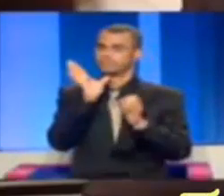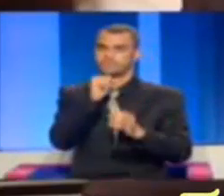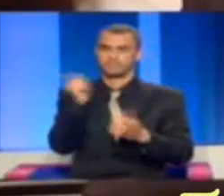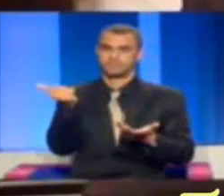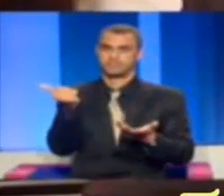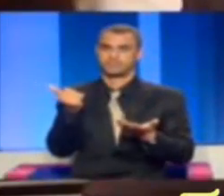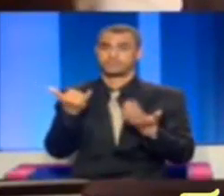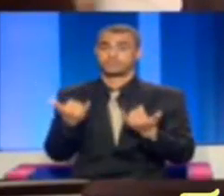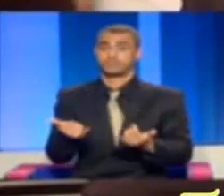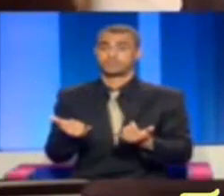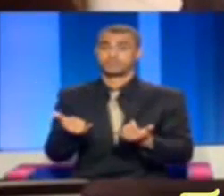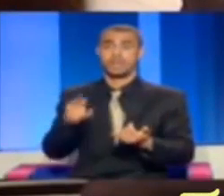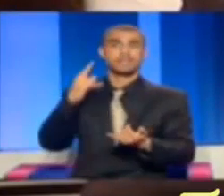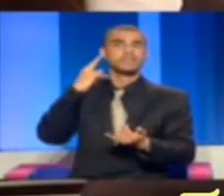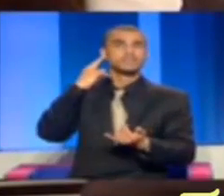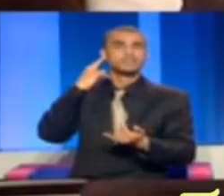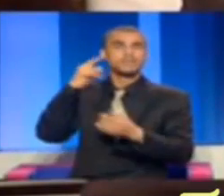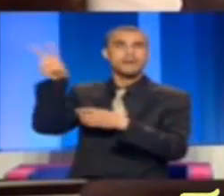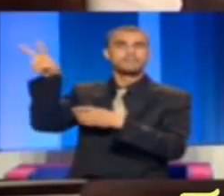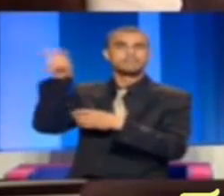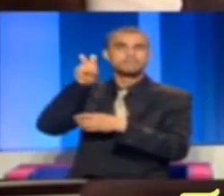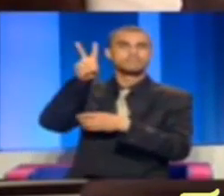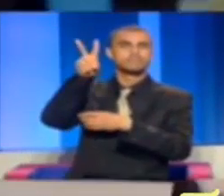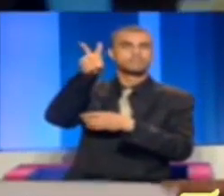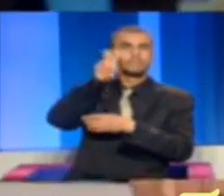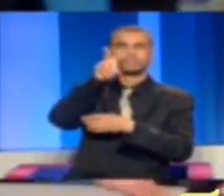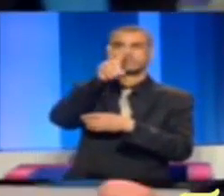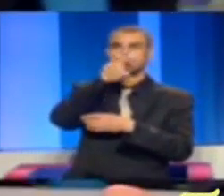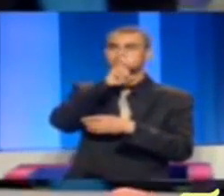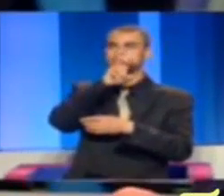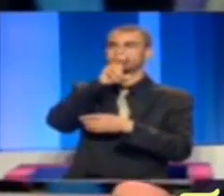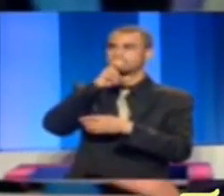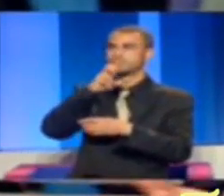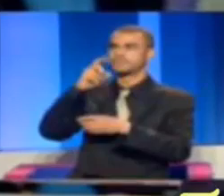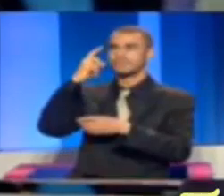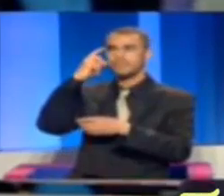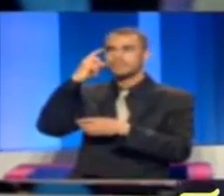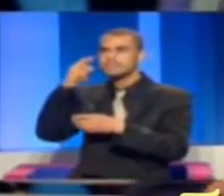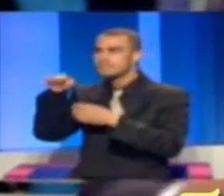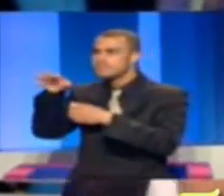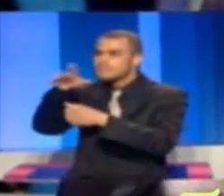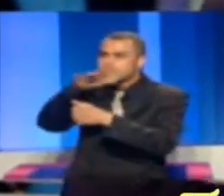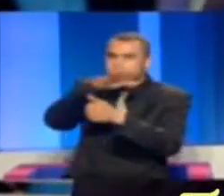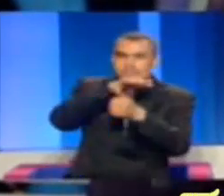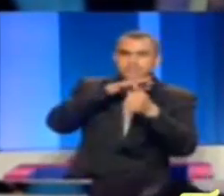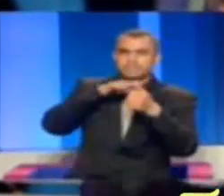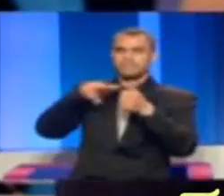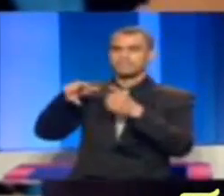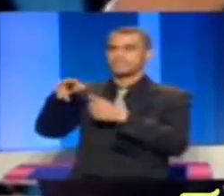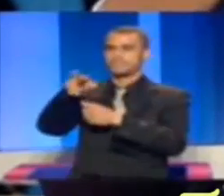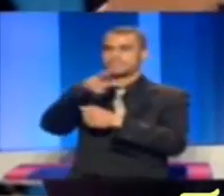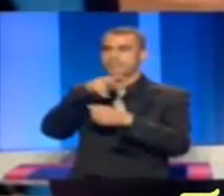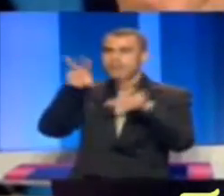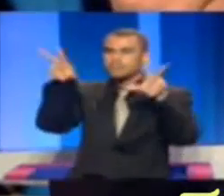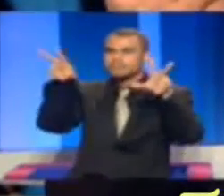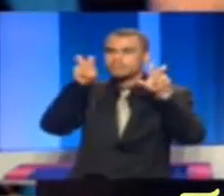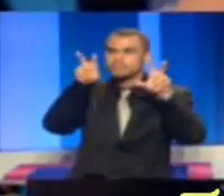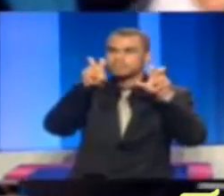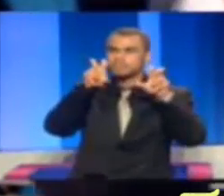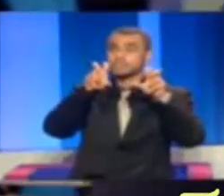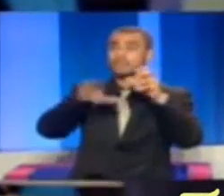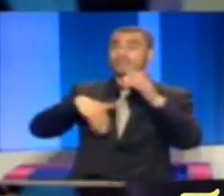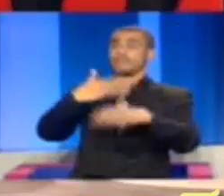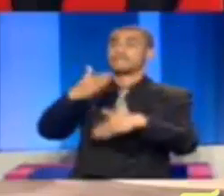وهذه النافذه اللي تنطلع عليها من المجتمع تنتفاعلوا من خلالها بالسمع، ومن خلالها تنقدروا